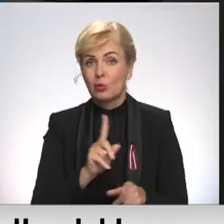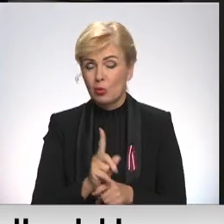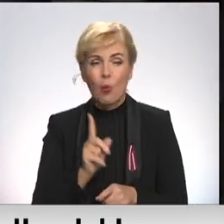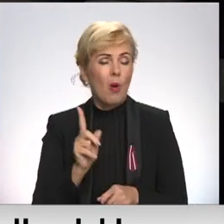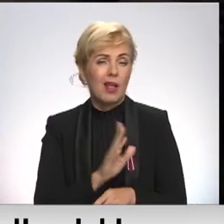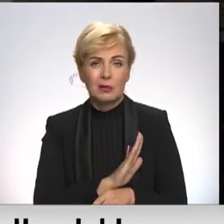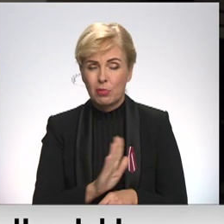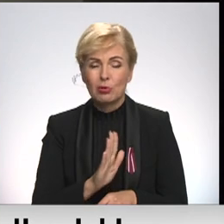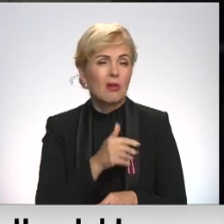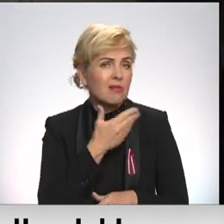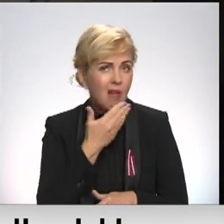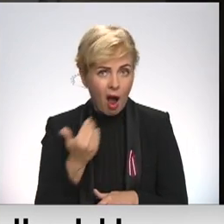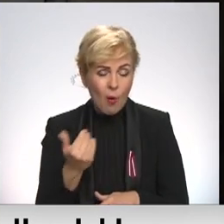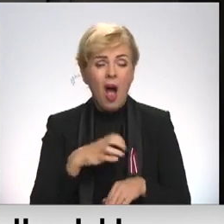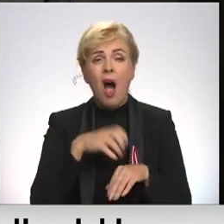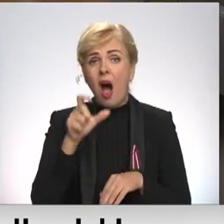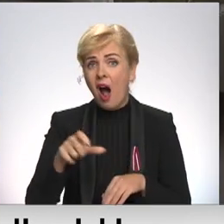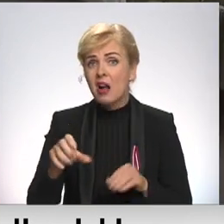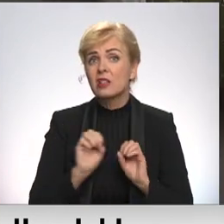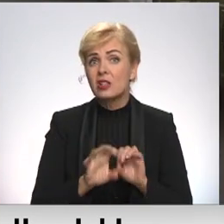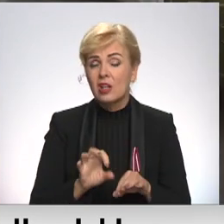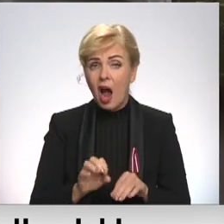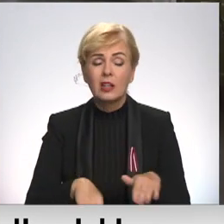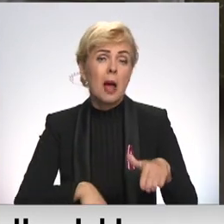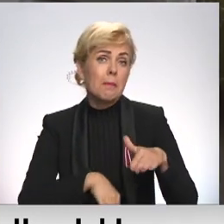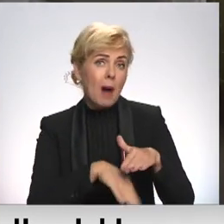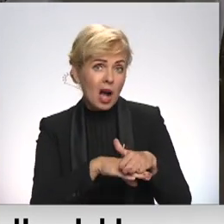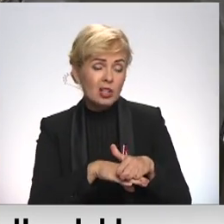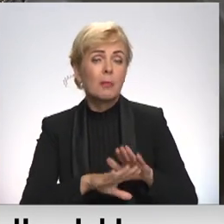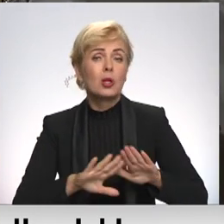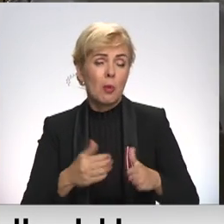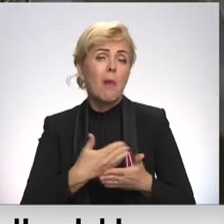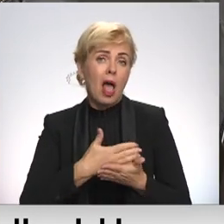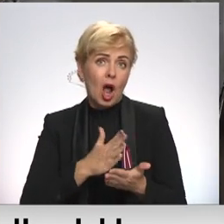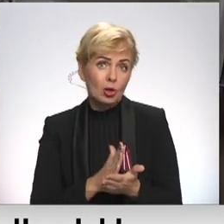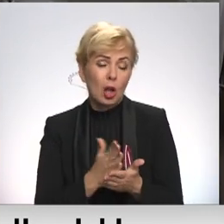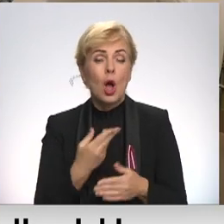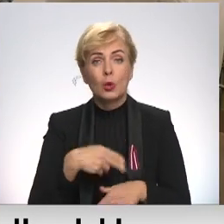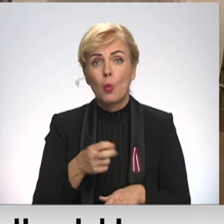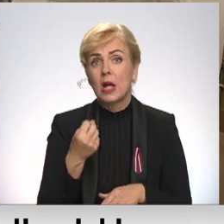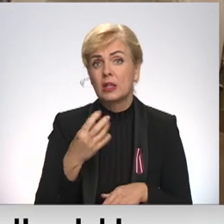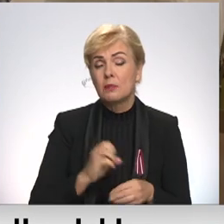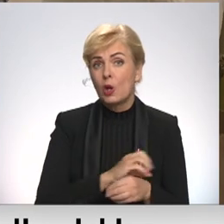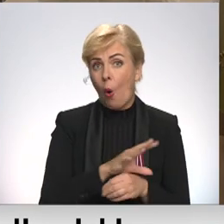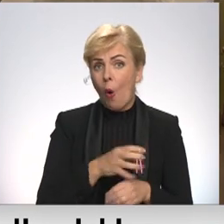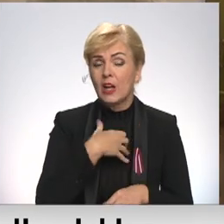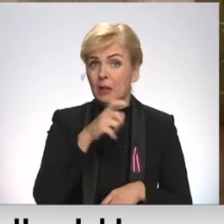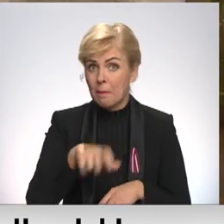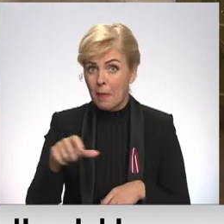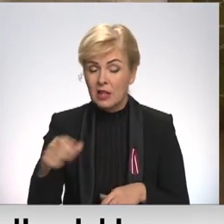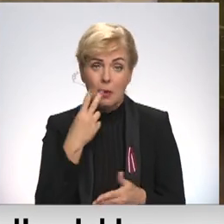tā. Vienlaikus ārsti skaidro, ka lai gan ne maksimāli, tomēr lielākā daļa no 13 COVID-19